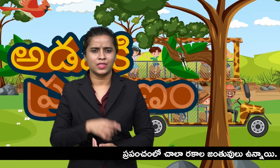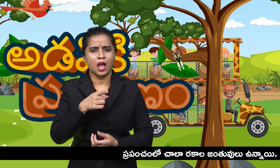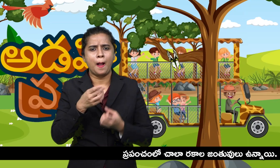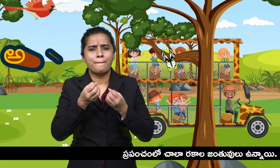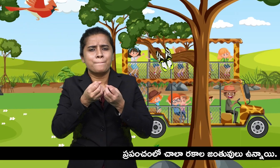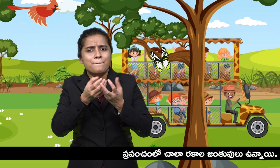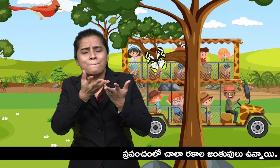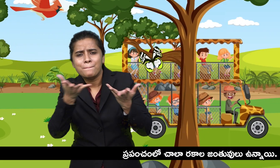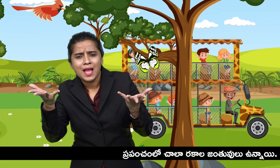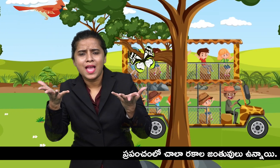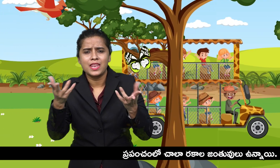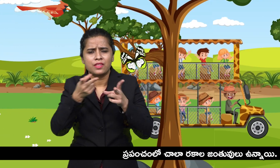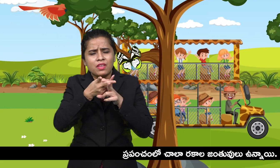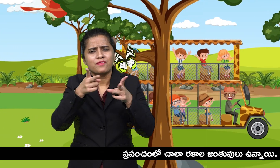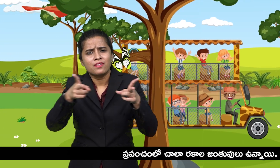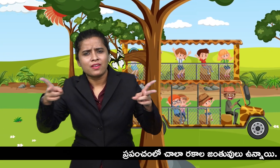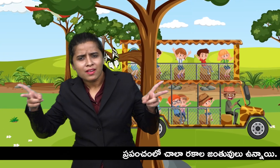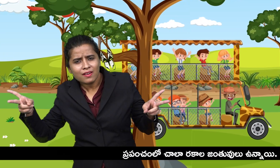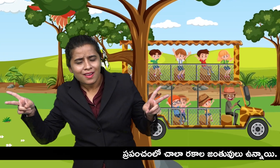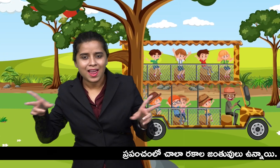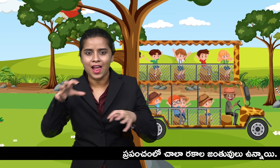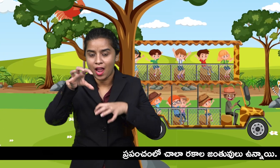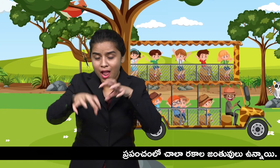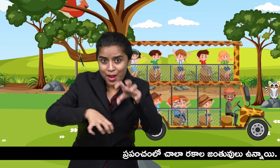ప్రపంచంలో చాలా రకాల జంతువులు ఉన్నాయి.